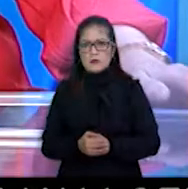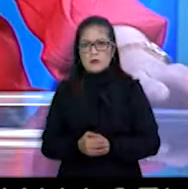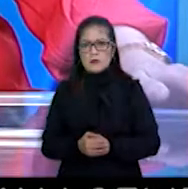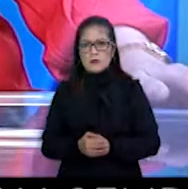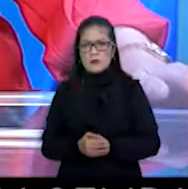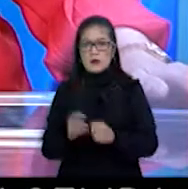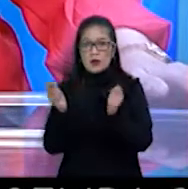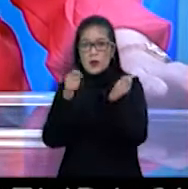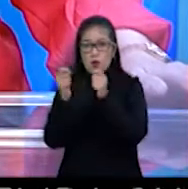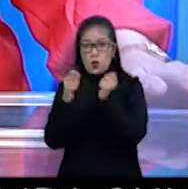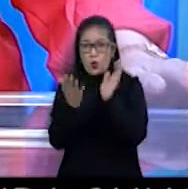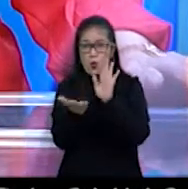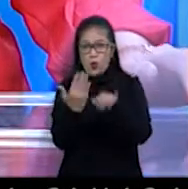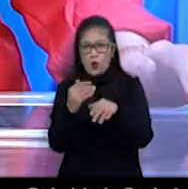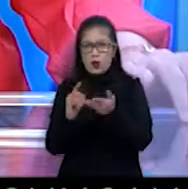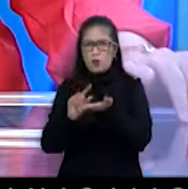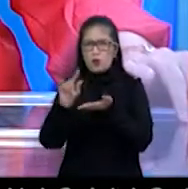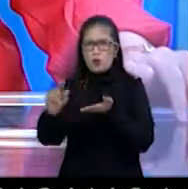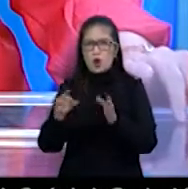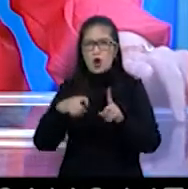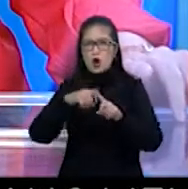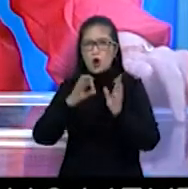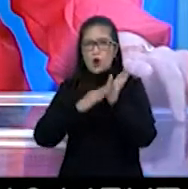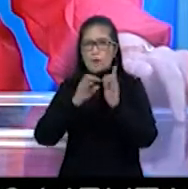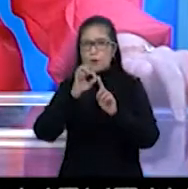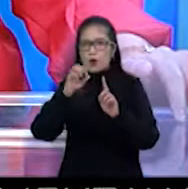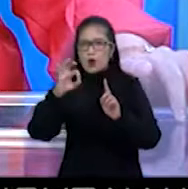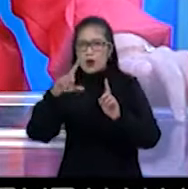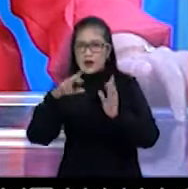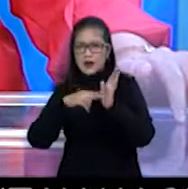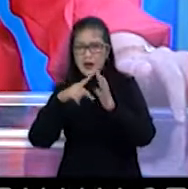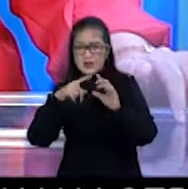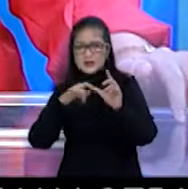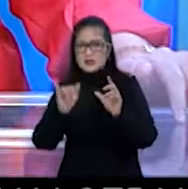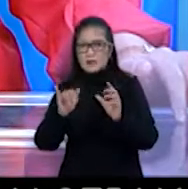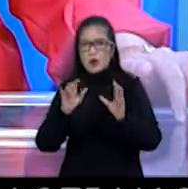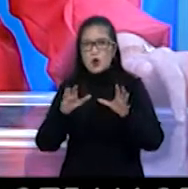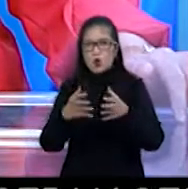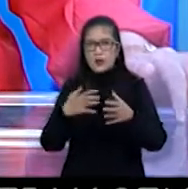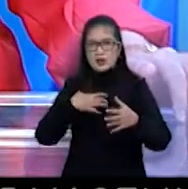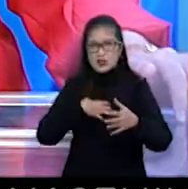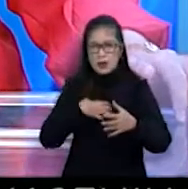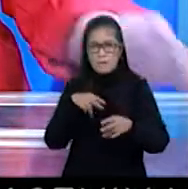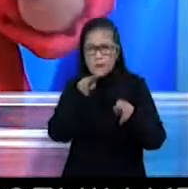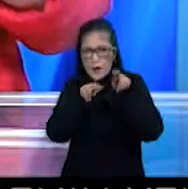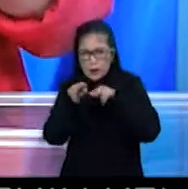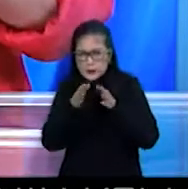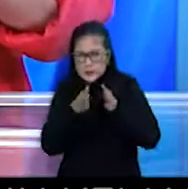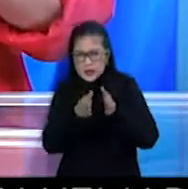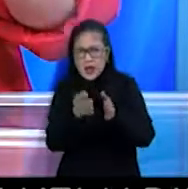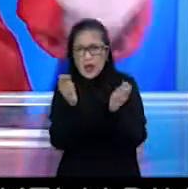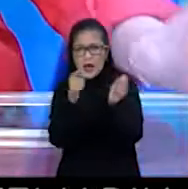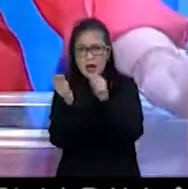Pemirsa, rekonstruksi juga digelar dengan mengundang Kompolnas serta Komnas HAM untuk mengawasi jalannya rekonstruksi. Seluruh tersangka untuk